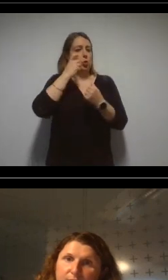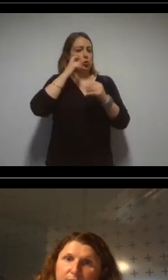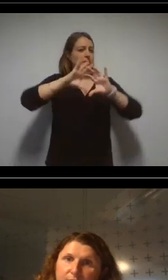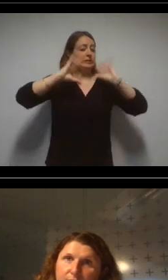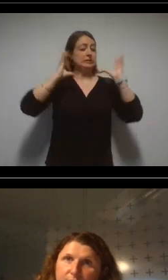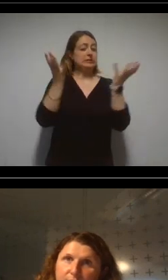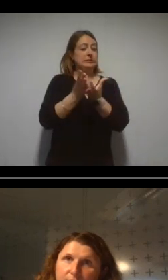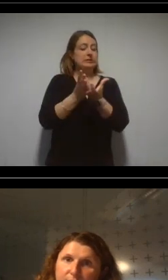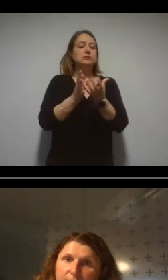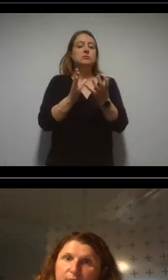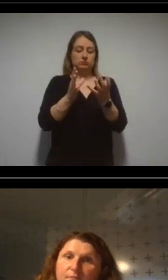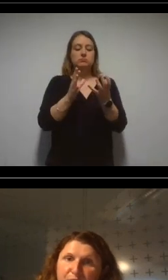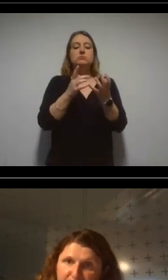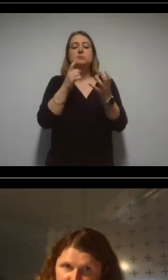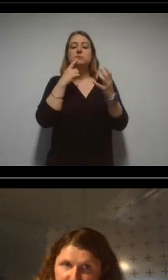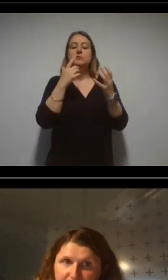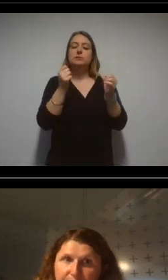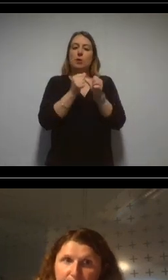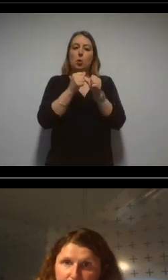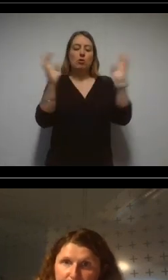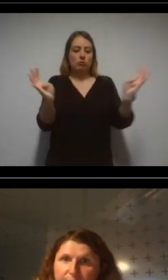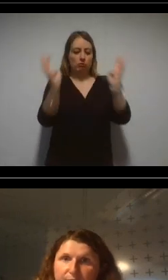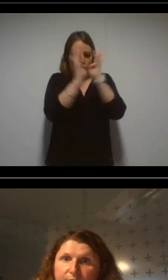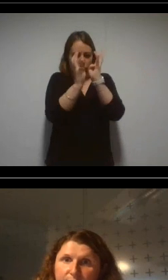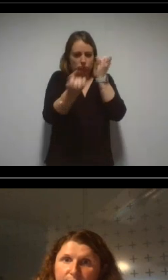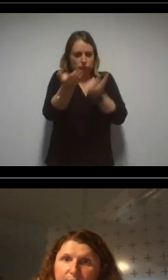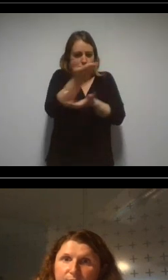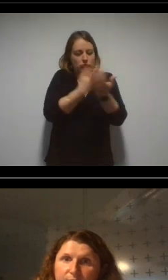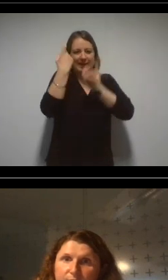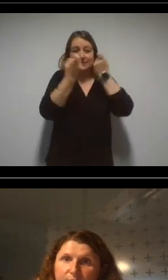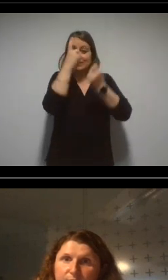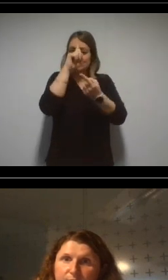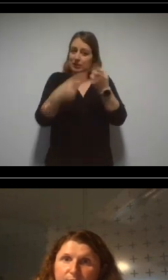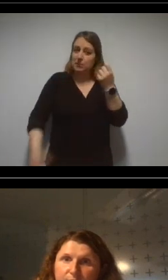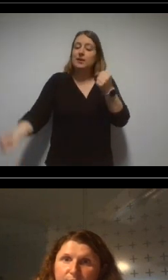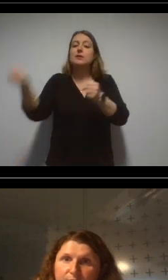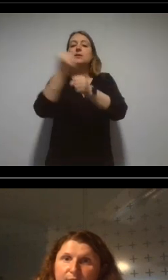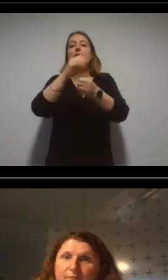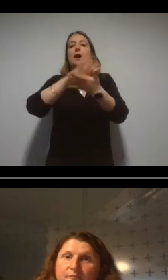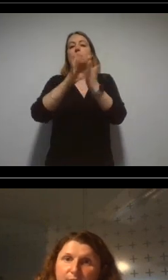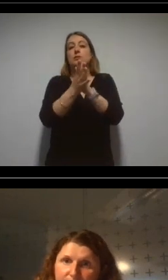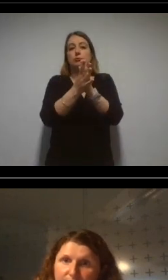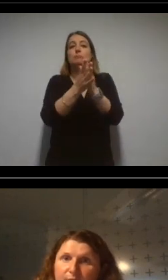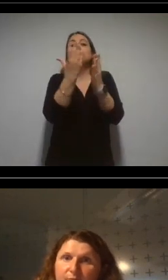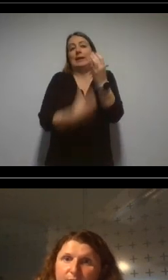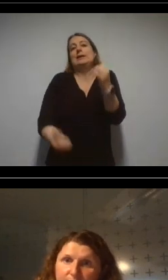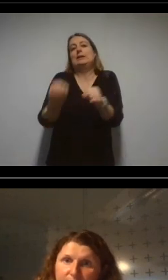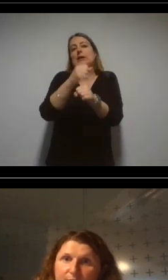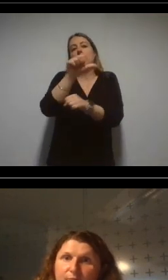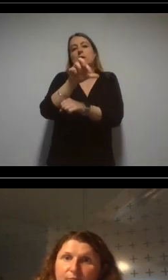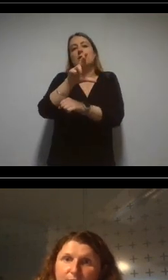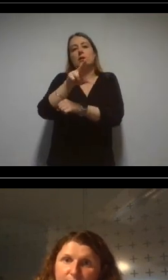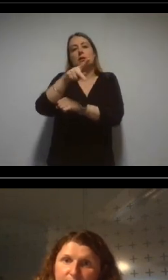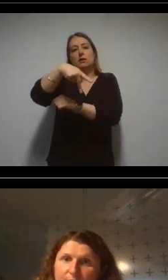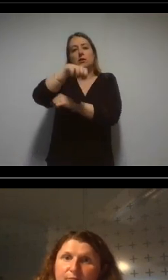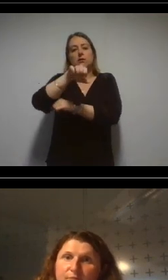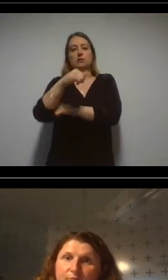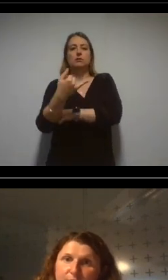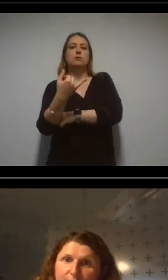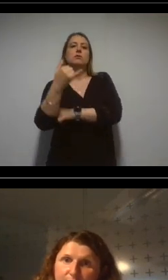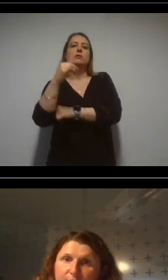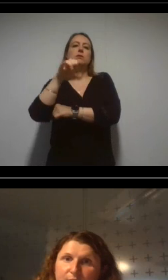sont réunis en se disant on va créer une association. Donc de là est né Arpège et nous notre objectif c'est donc d'accompagner